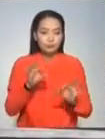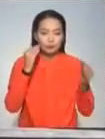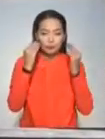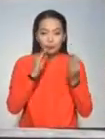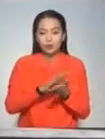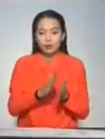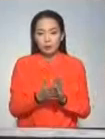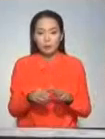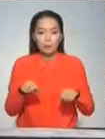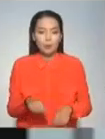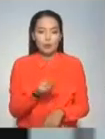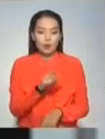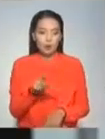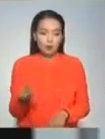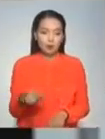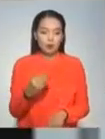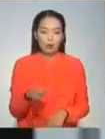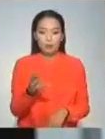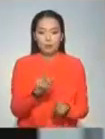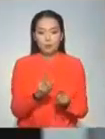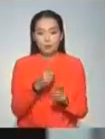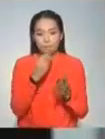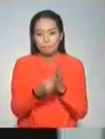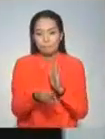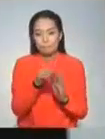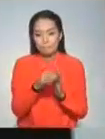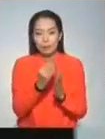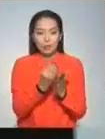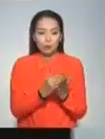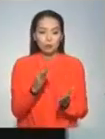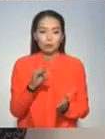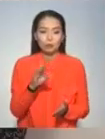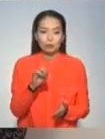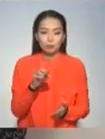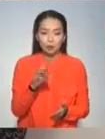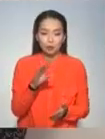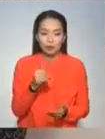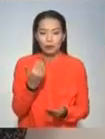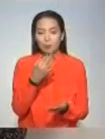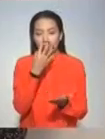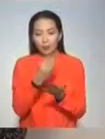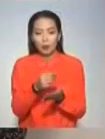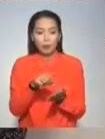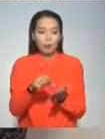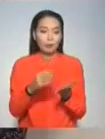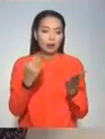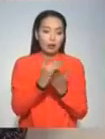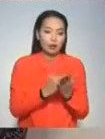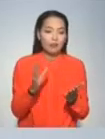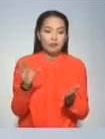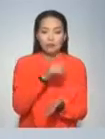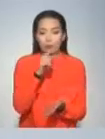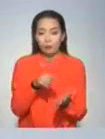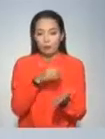ситуации с правами человека. К слову, это один из пунктов предвыборной программы Турсунбековой. Она представила коллегам свою платформу и ответила на все